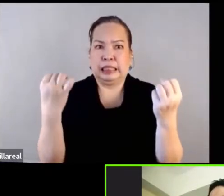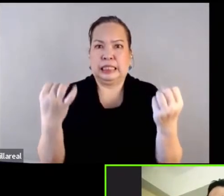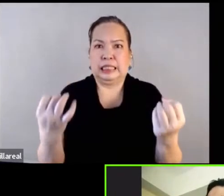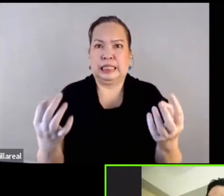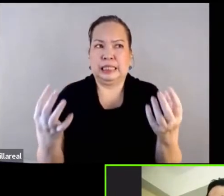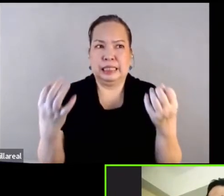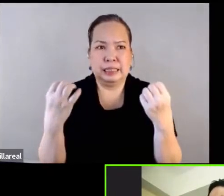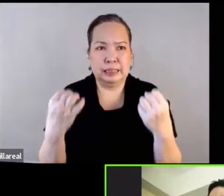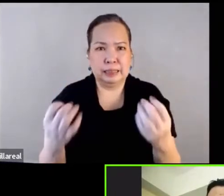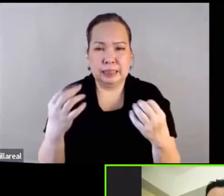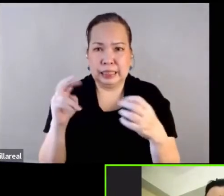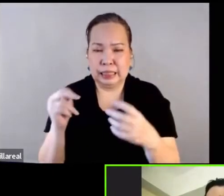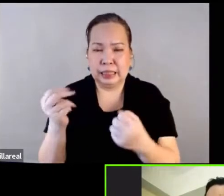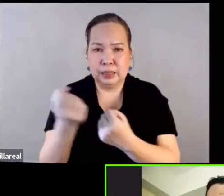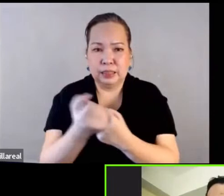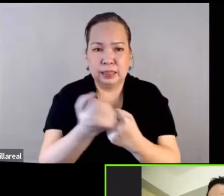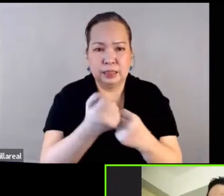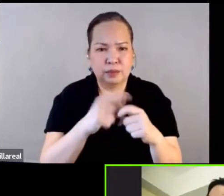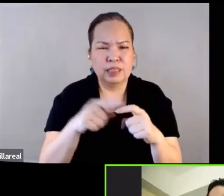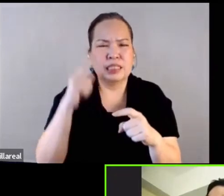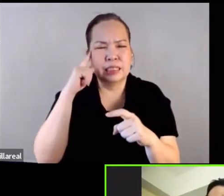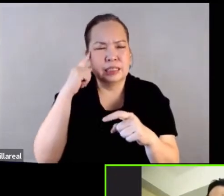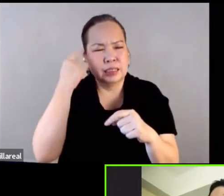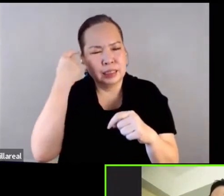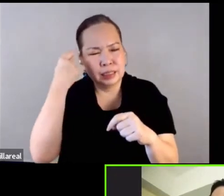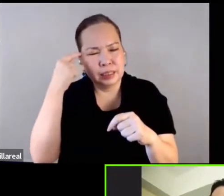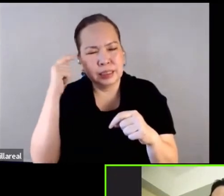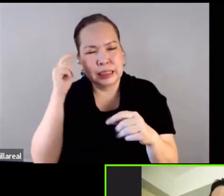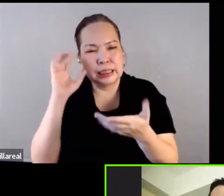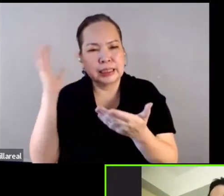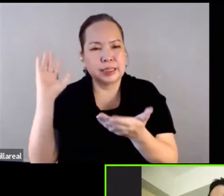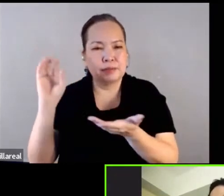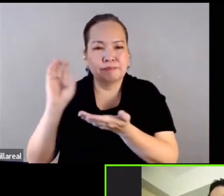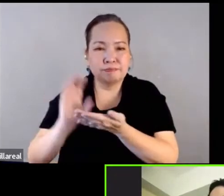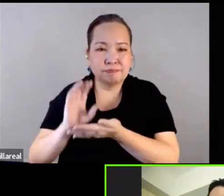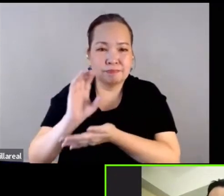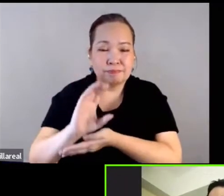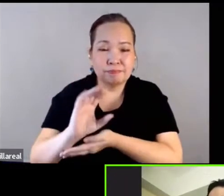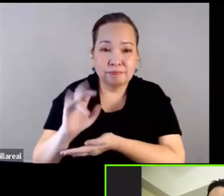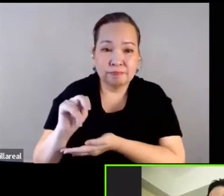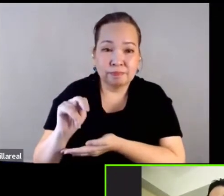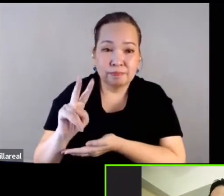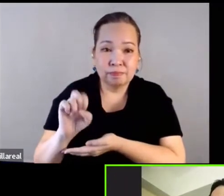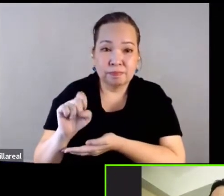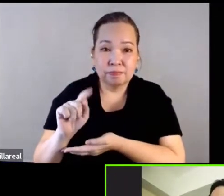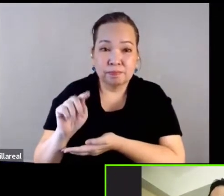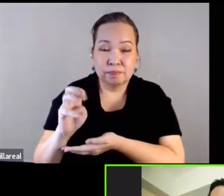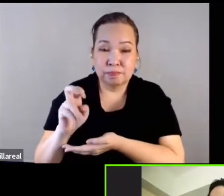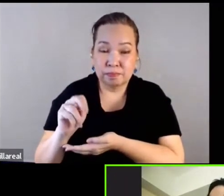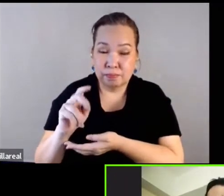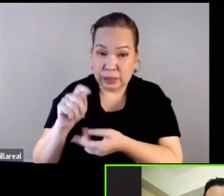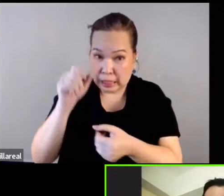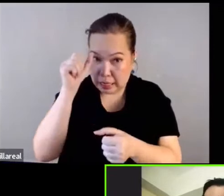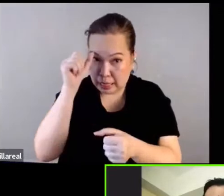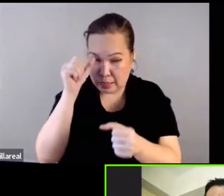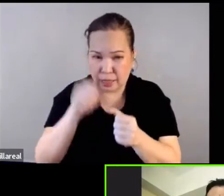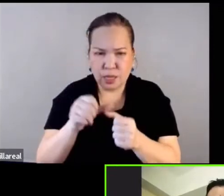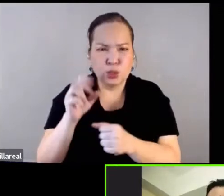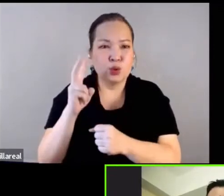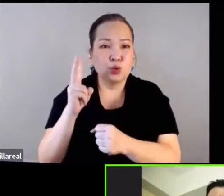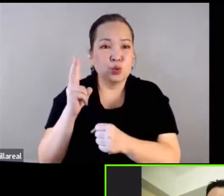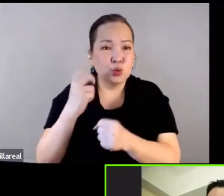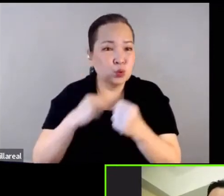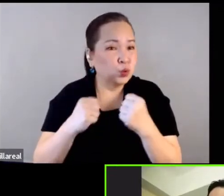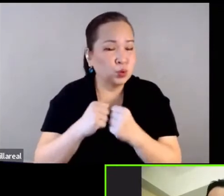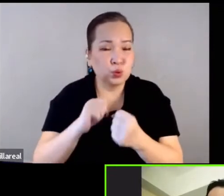ito, pero mas isipin natin investment po natin ito. Tandaan natin 2 taon na wala tayo sa klase, at sa 2 taong ito pinatunayan naman